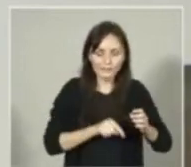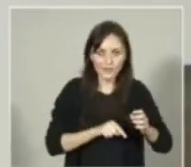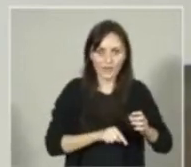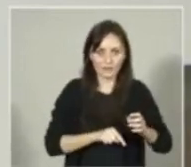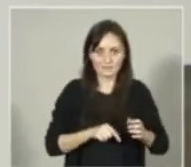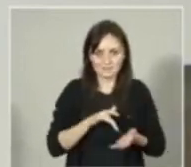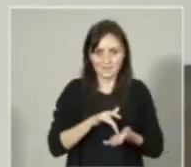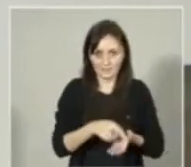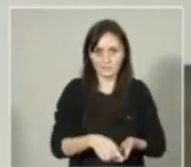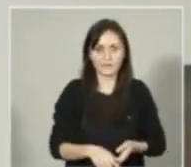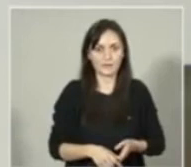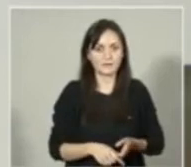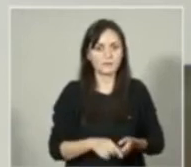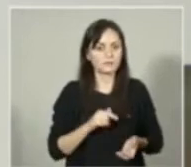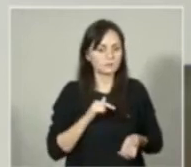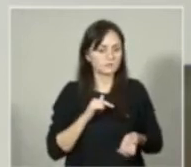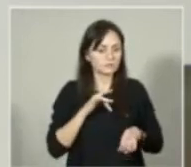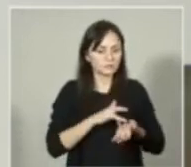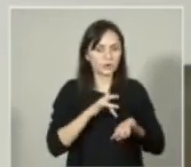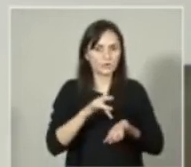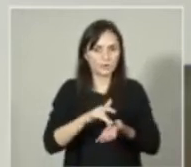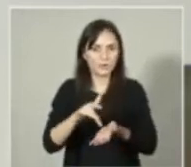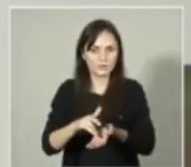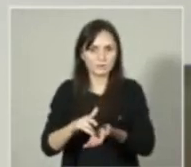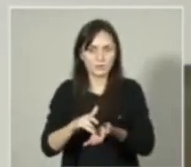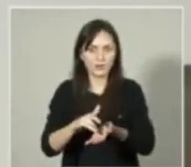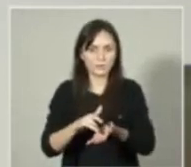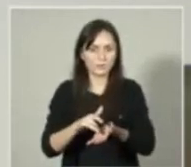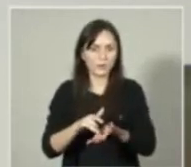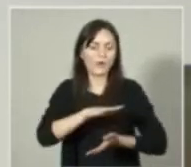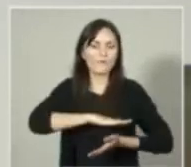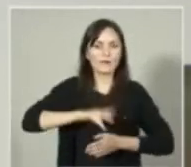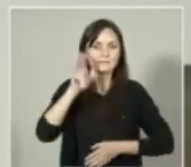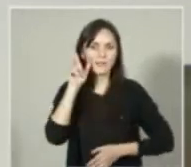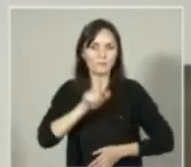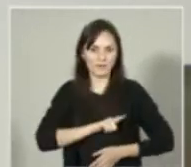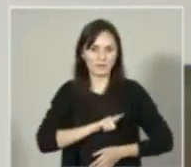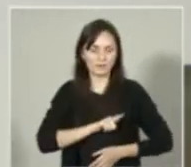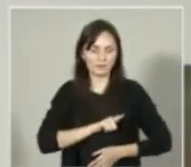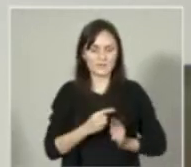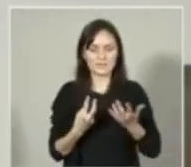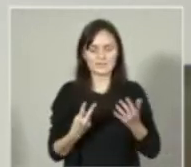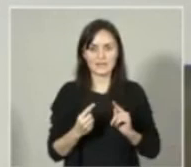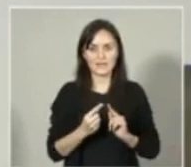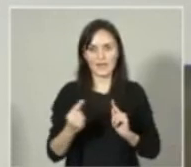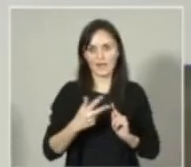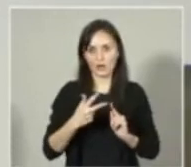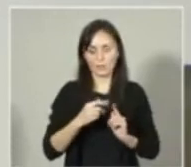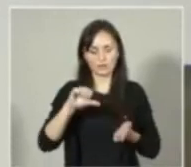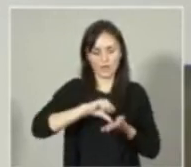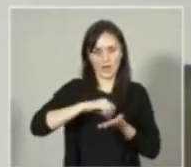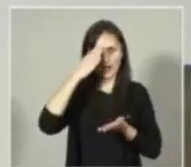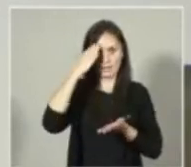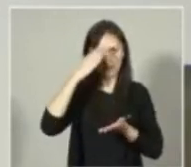vigents. Aquestes troballes es van produir en dependències de la base militar Poco, a 7 quilòmetres de la capital, Bangui, on es